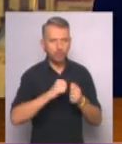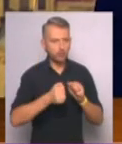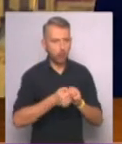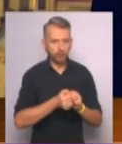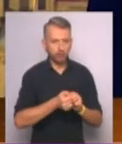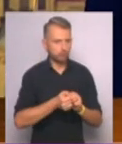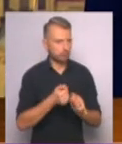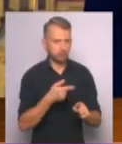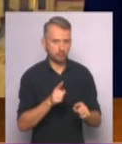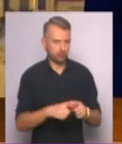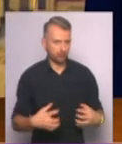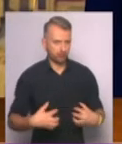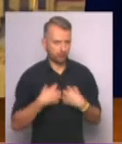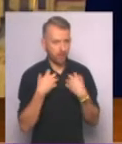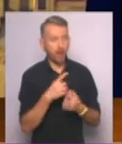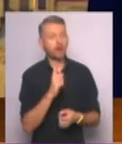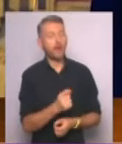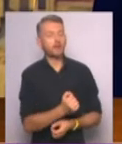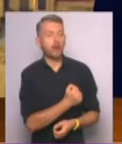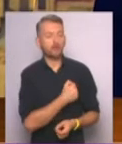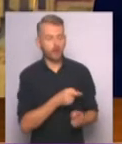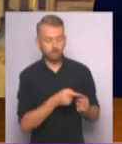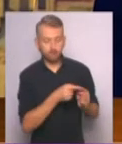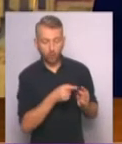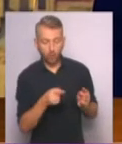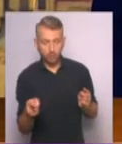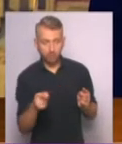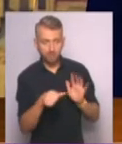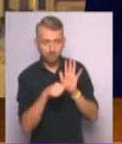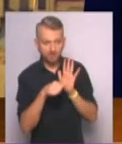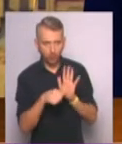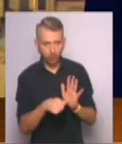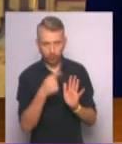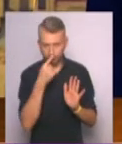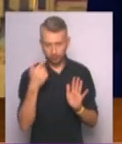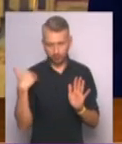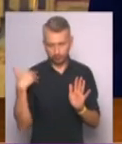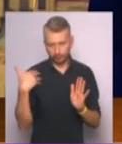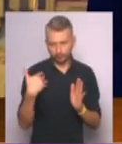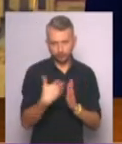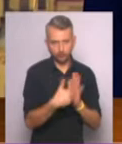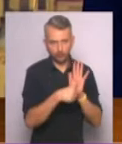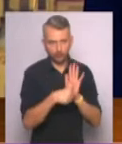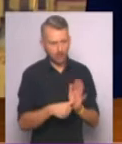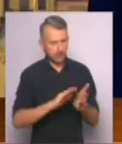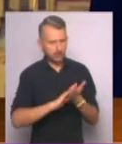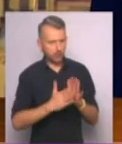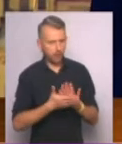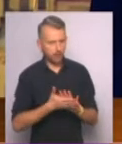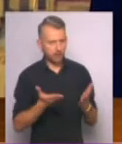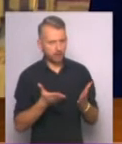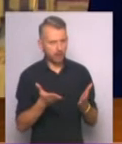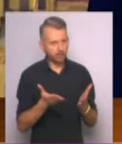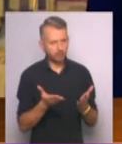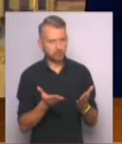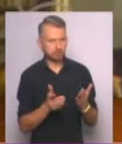величезним варварством. Але, на жаль, протягом останнього півроку ситуація почала поступово якось так зрушувати в бік,